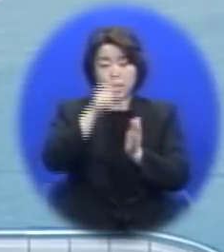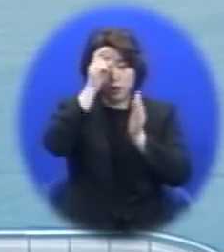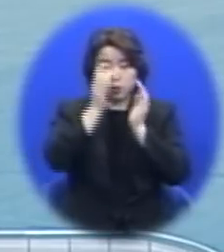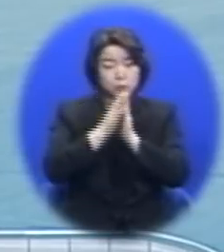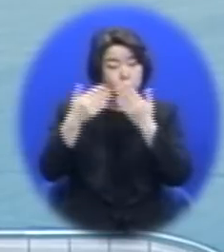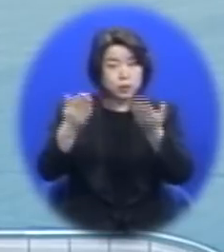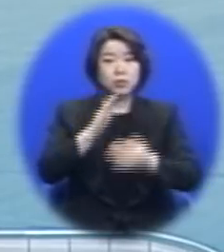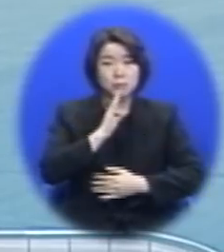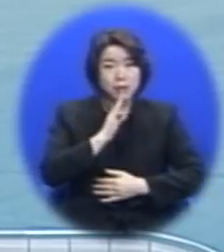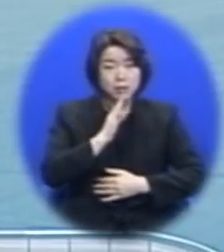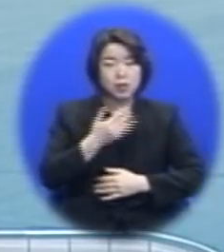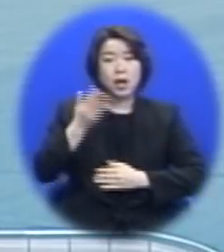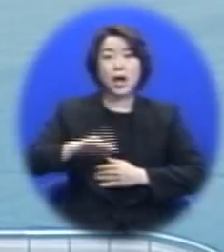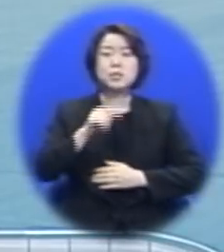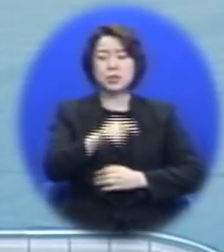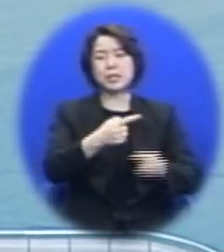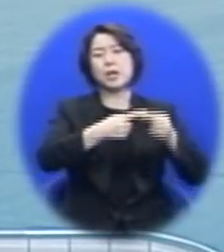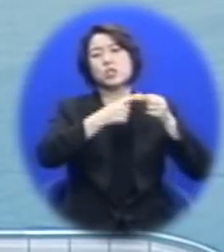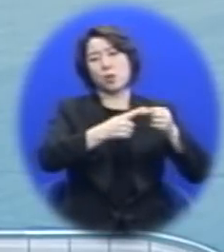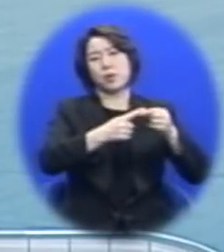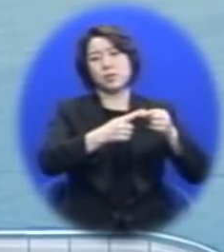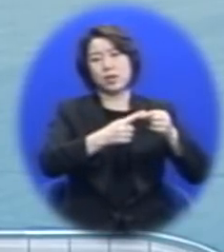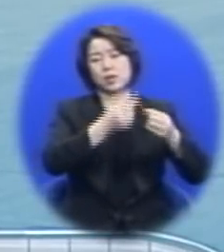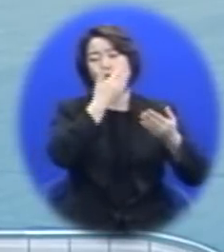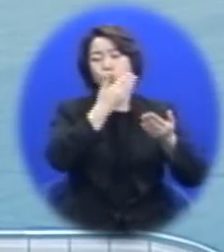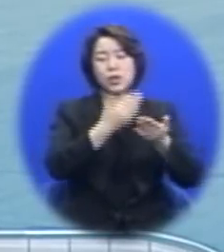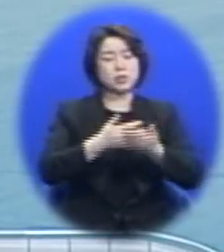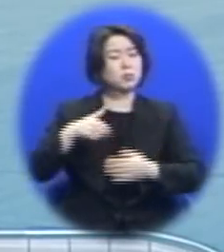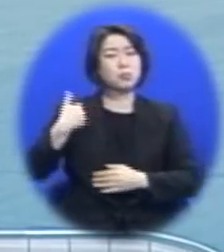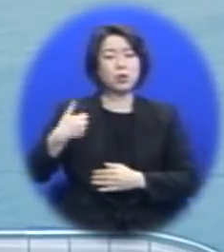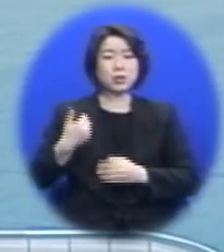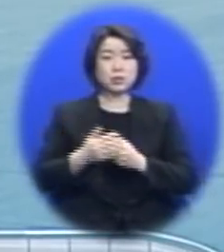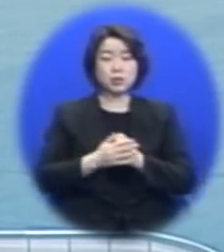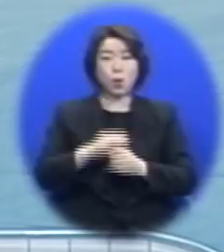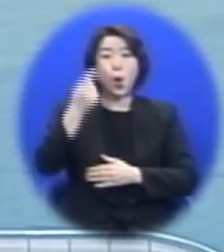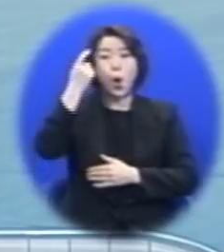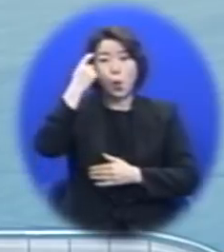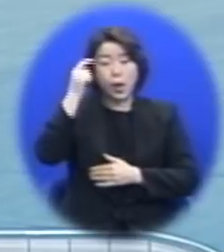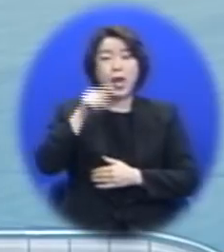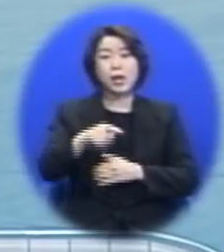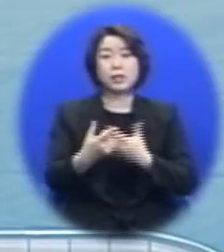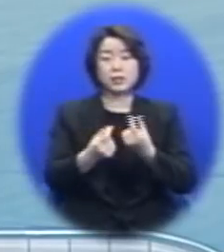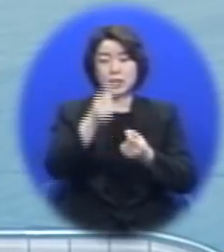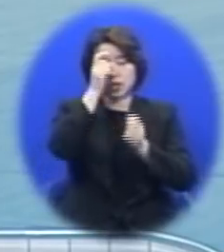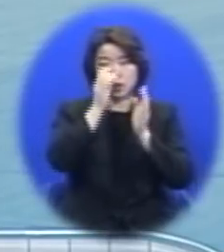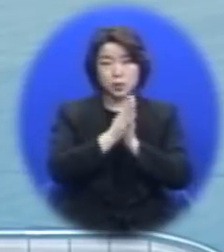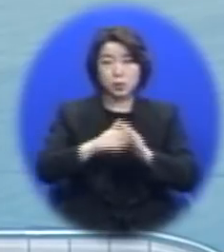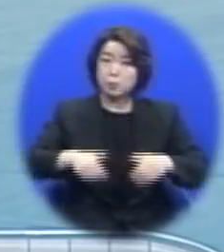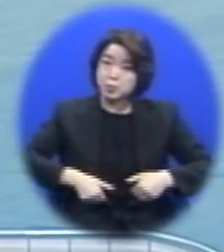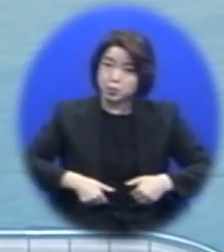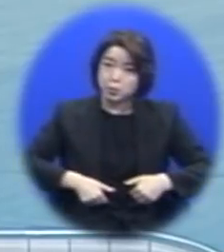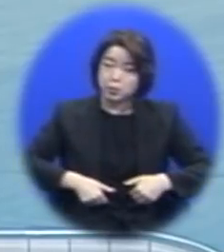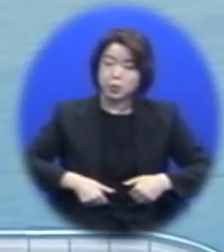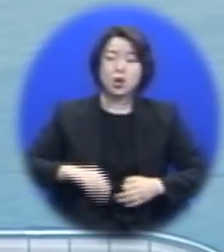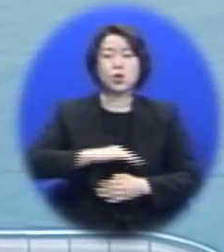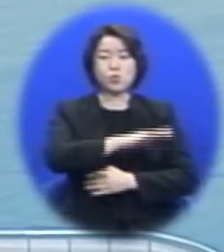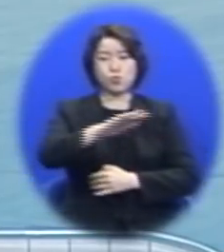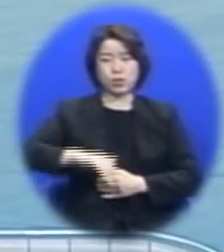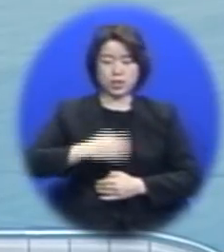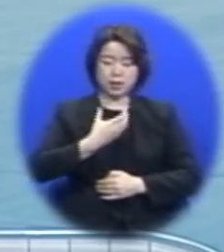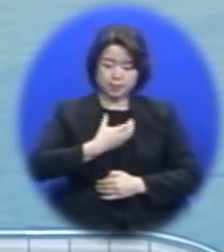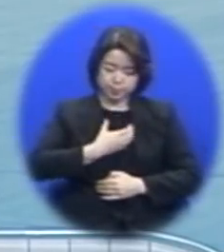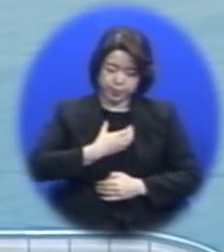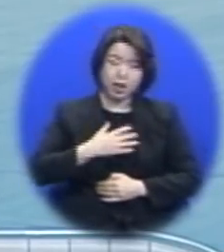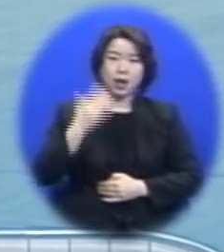번째로 권하는 말씀인 줄은 몰랐다는 거예요. 왜 그렇게 기도해야 되느냐? 우리가 경건함과